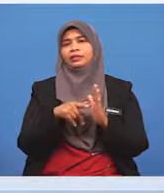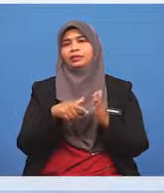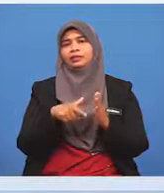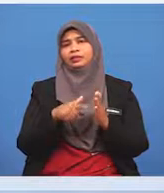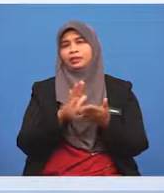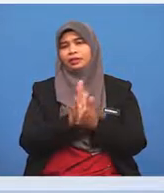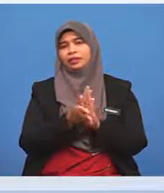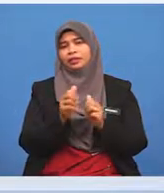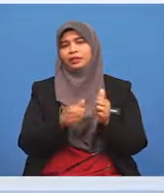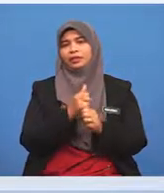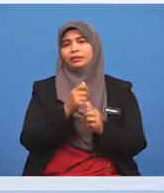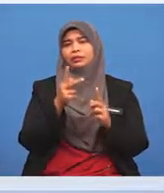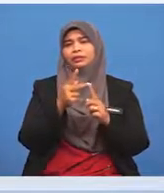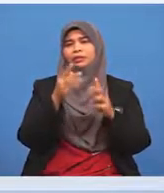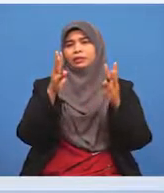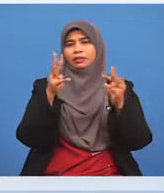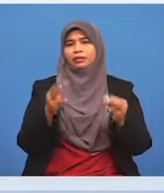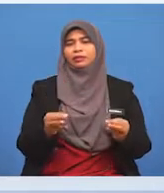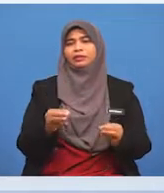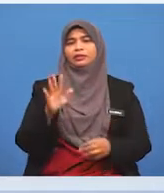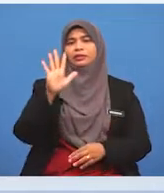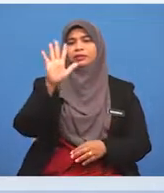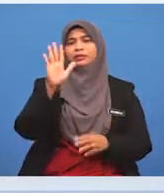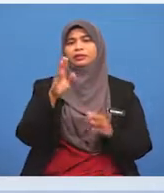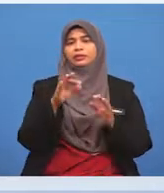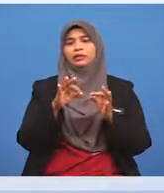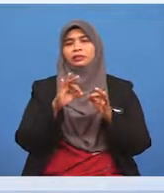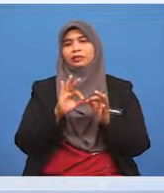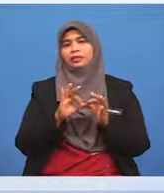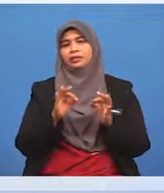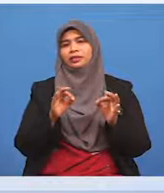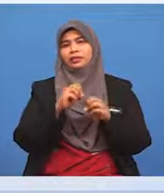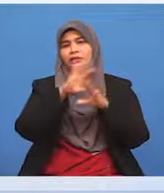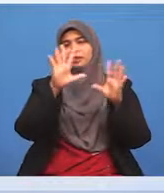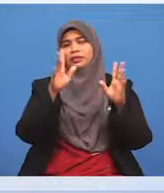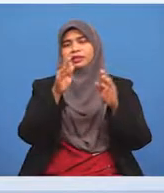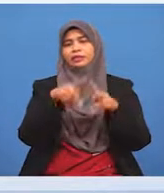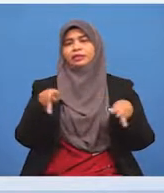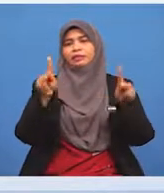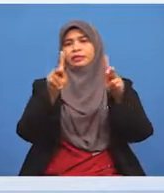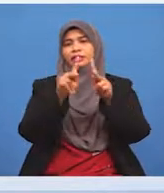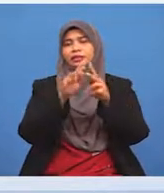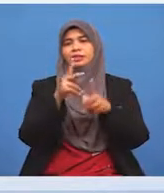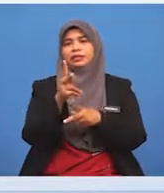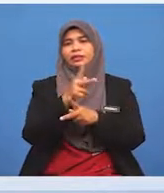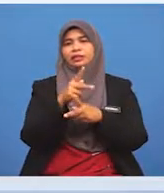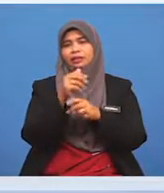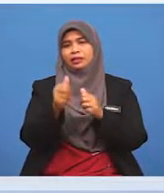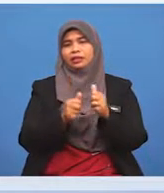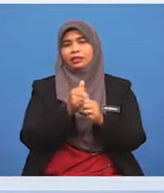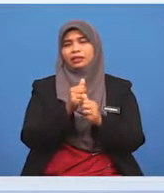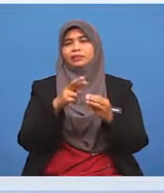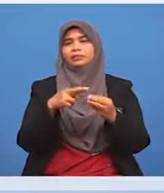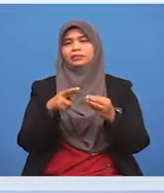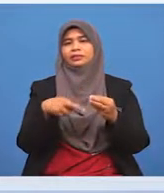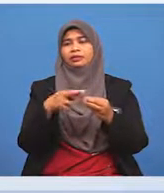kepada manusia. Yang kelima, menjelaskan kepentingan menjaga alam sekitar.